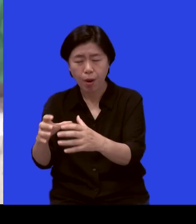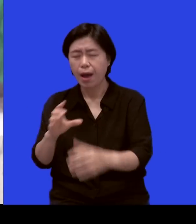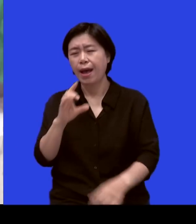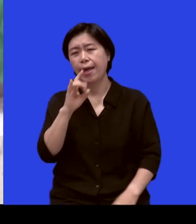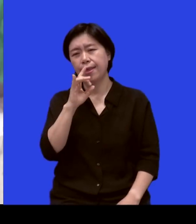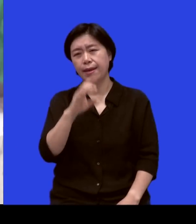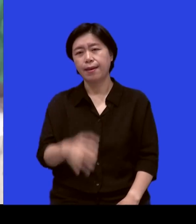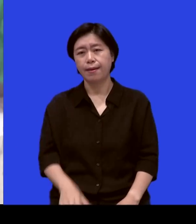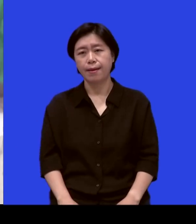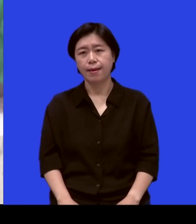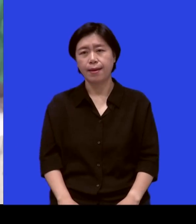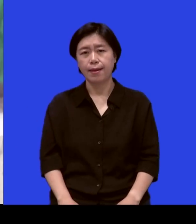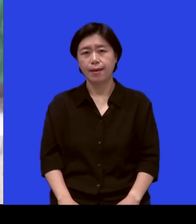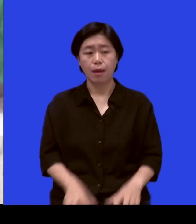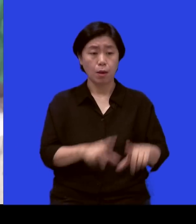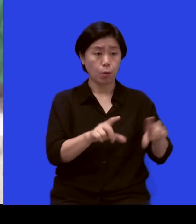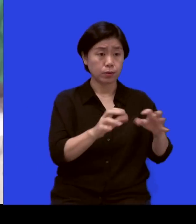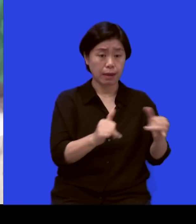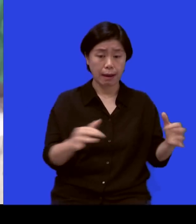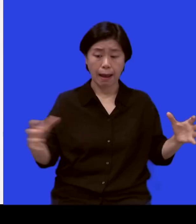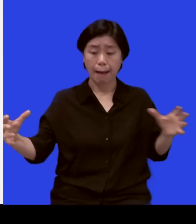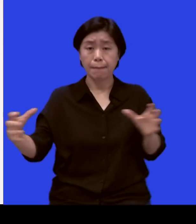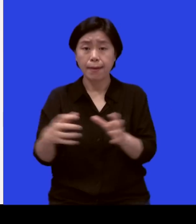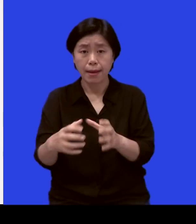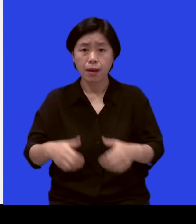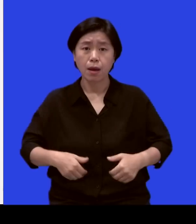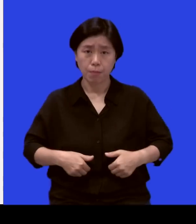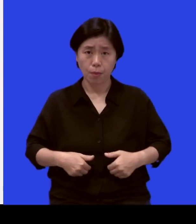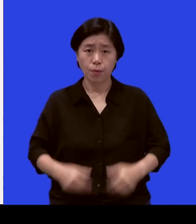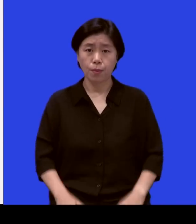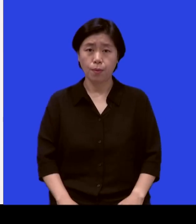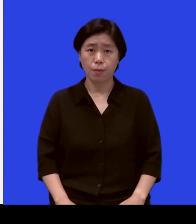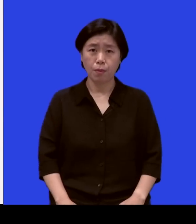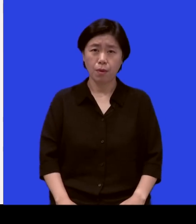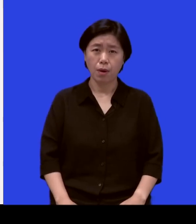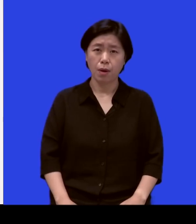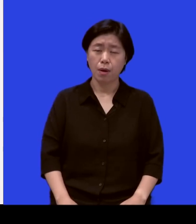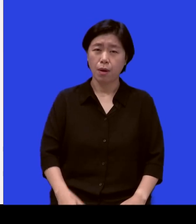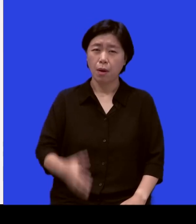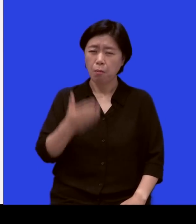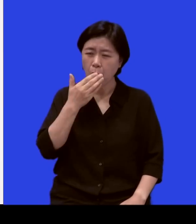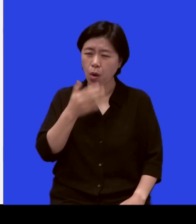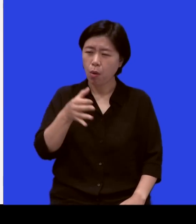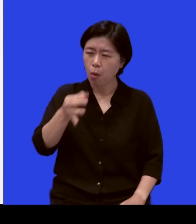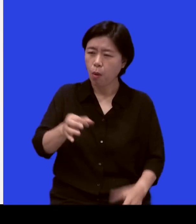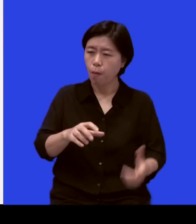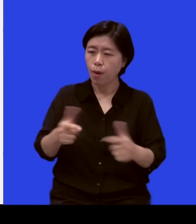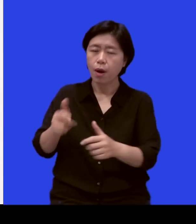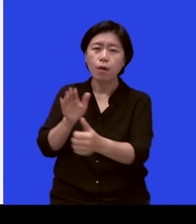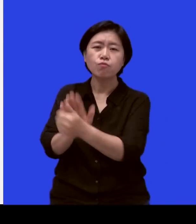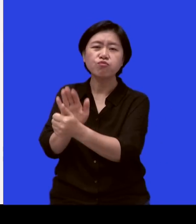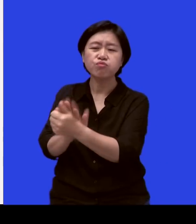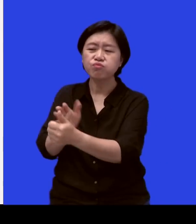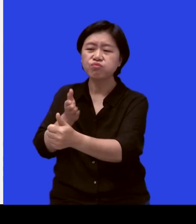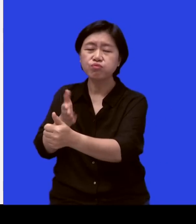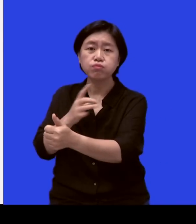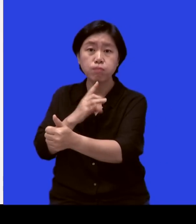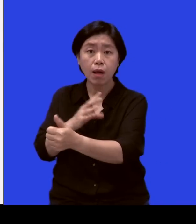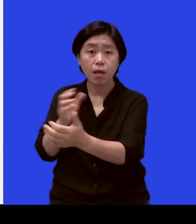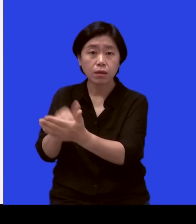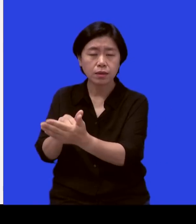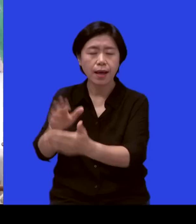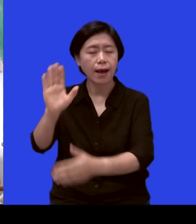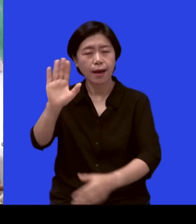살아야 되겠구나 하는 걸 그때 깨달은 거예요. 대주기만 해갖고 또 가서 뭐 때때로 일을 하고 뭐 돕고만 하면